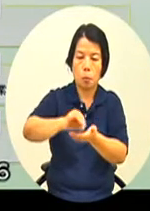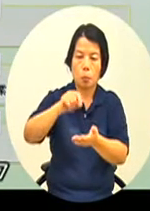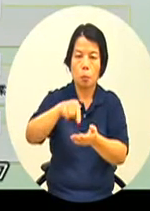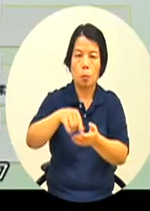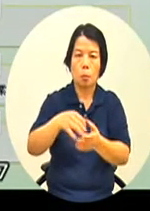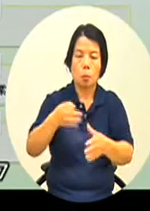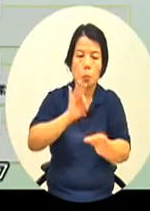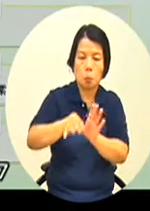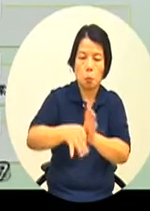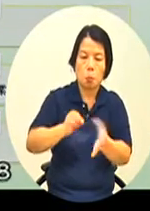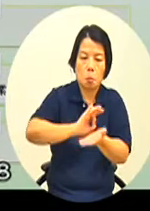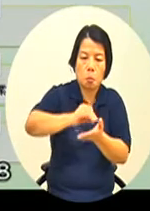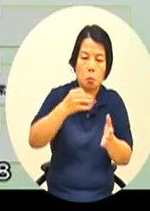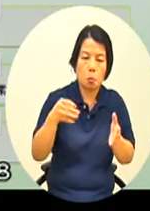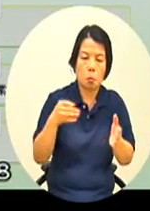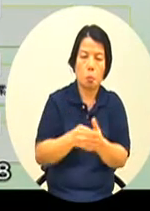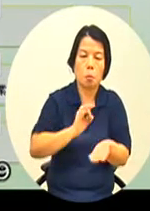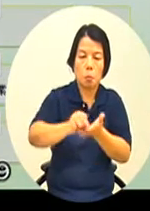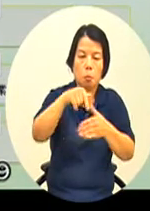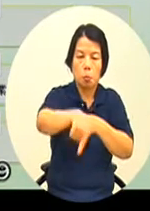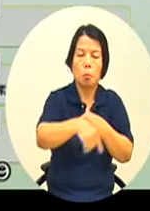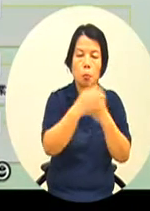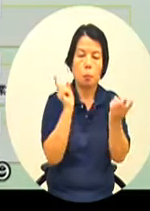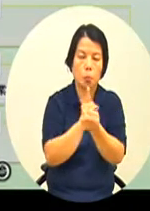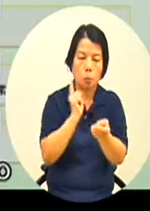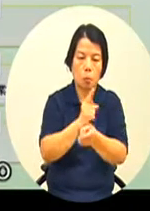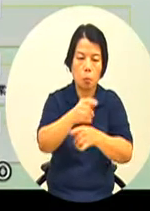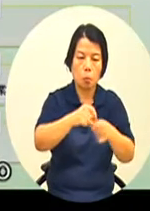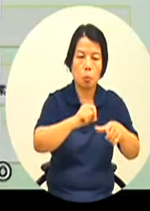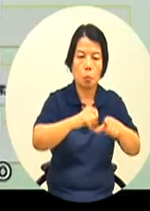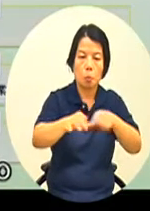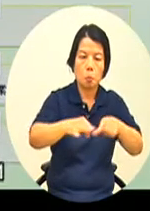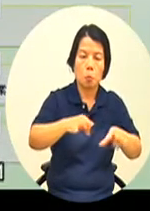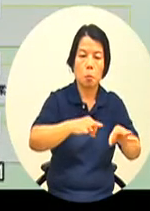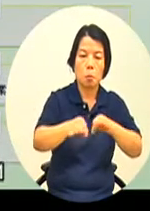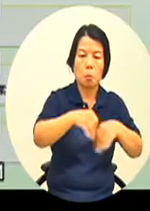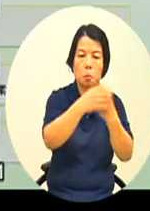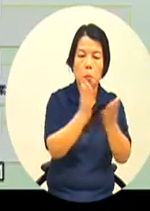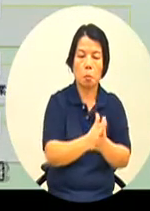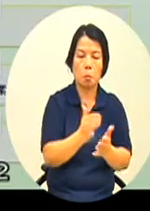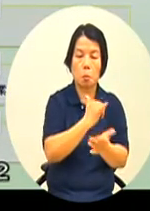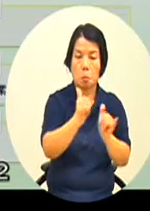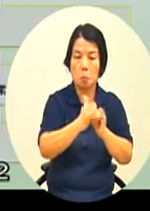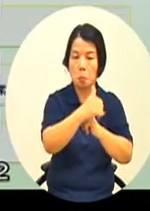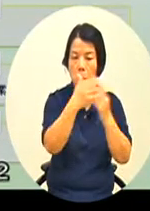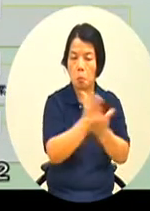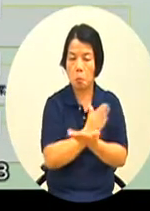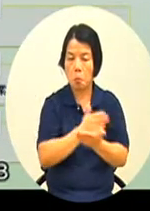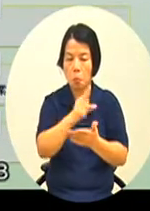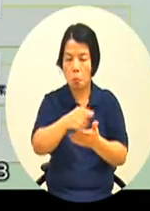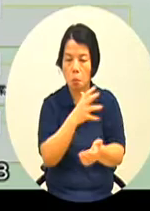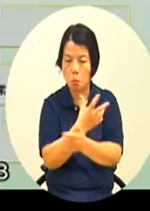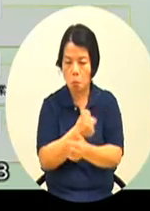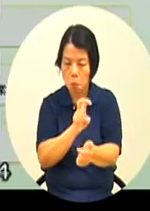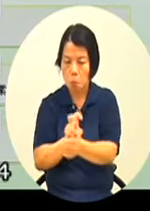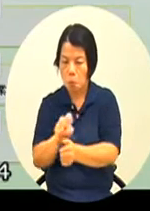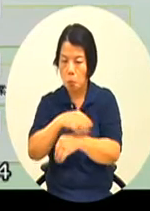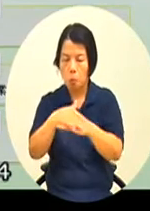采访，我们也完成了对民间业者的评鉴以及我们的查核工作。那我们也针对生前企